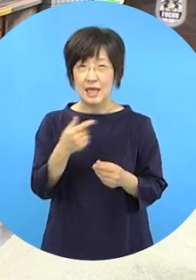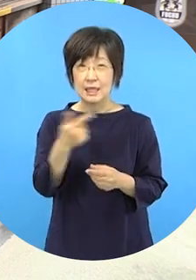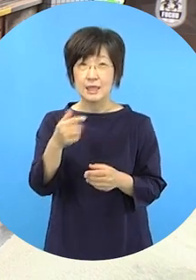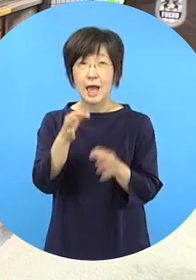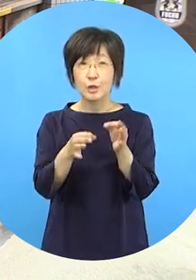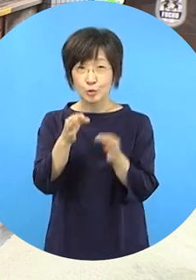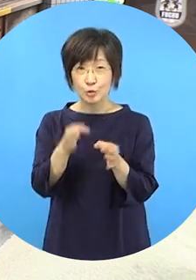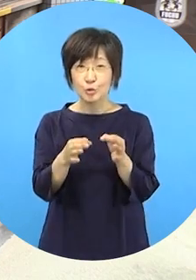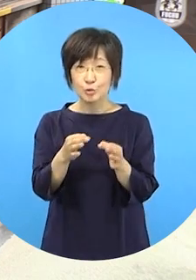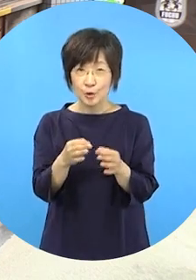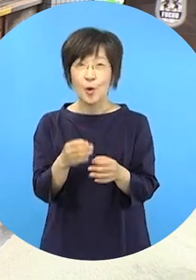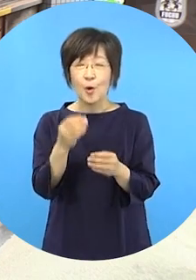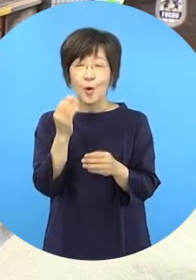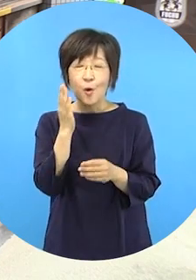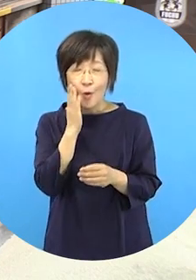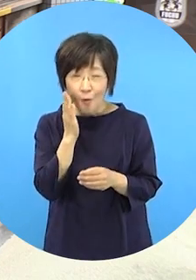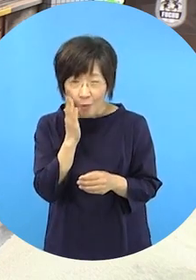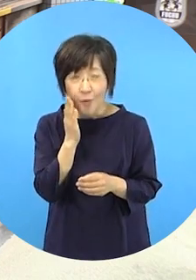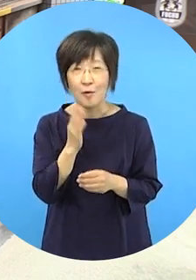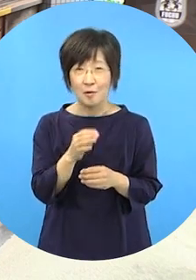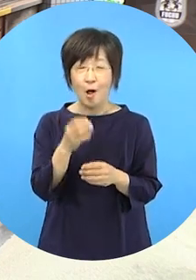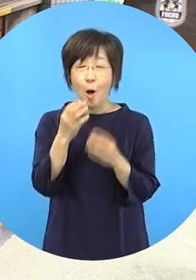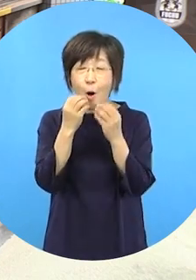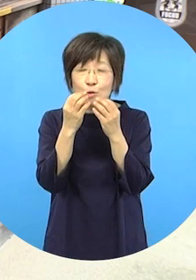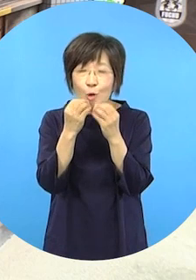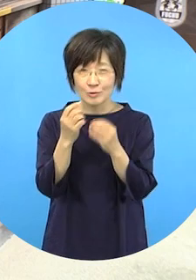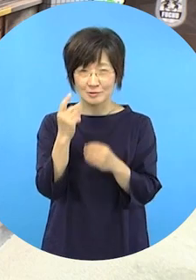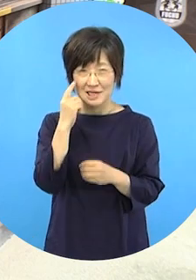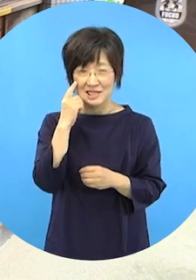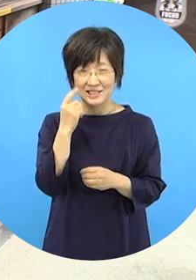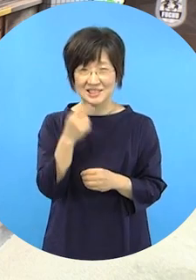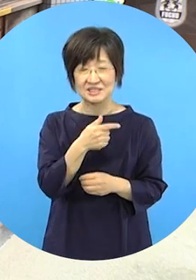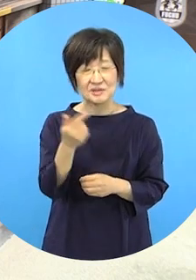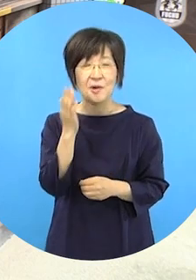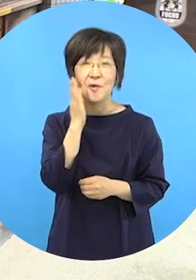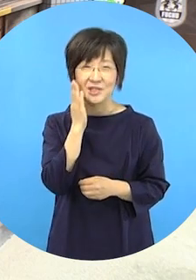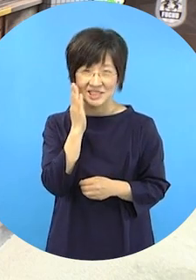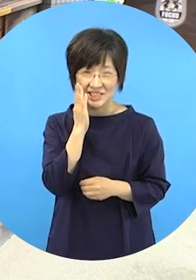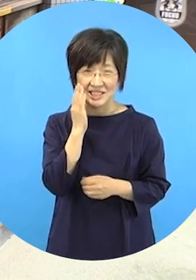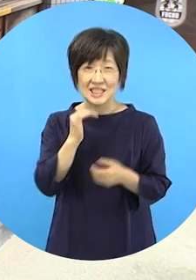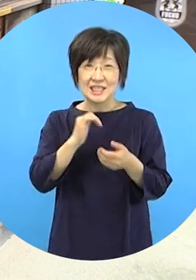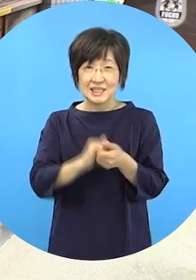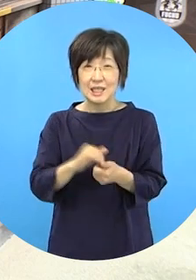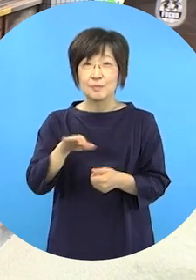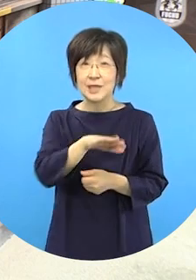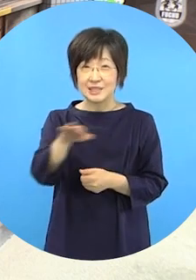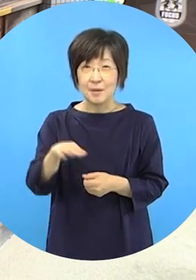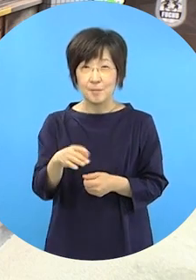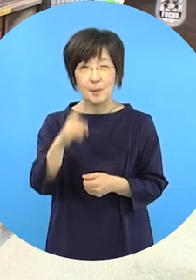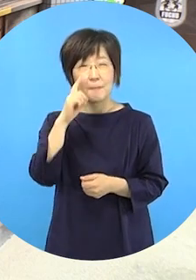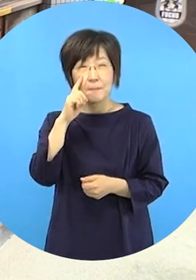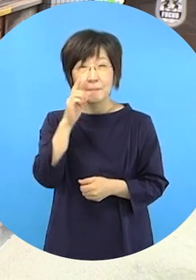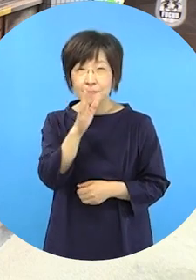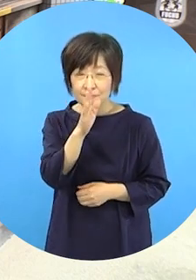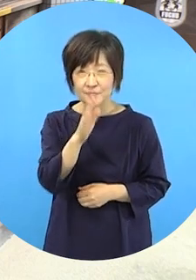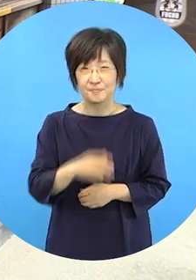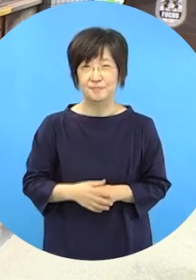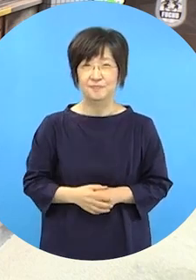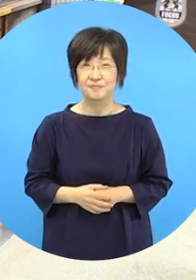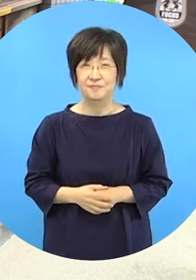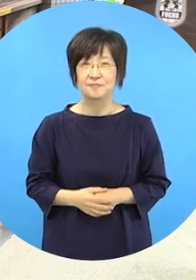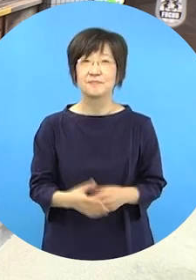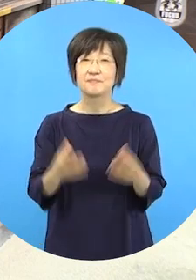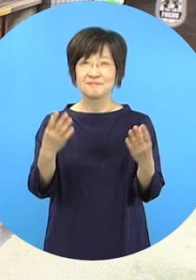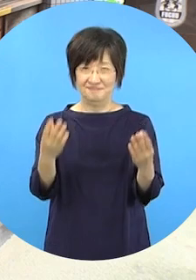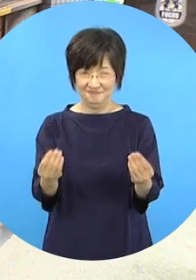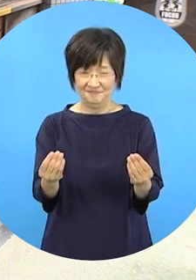旨味とこうホクホク感が感じられてとっても美味しかったです。ぜひ皆さんも食べてみてください。以上、もの